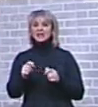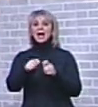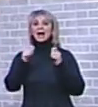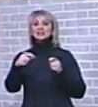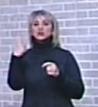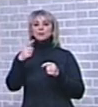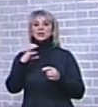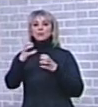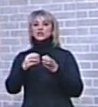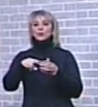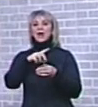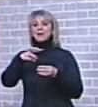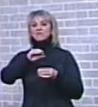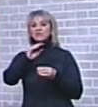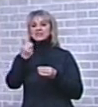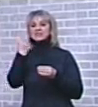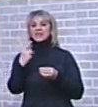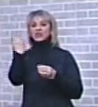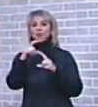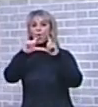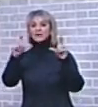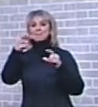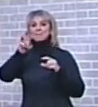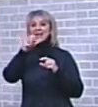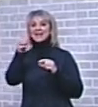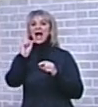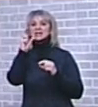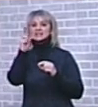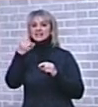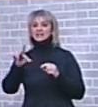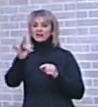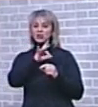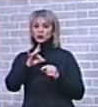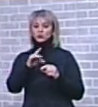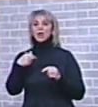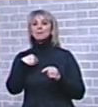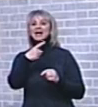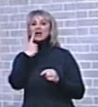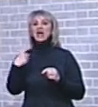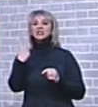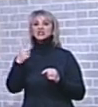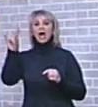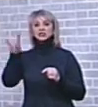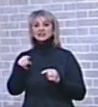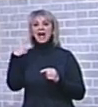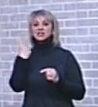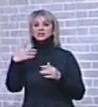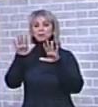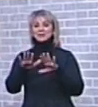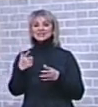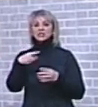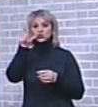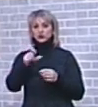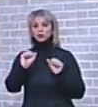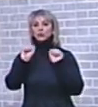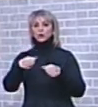Открыт первый межмуниципальный МФЦ. Его офис в МЕГе Аксайского района. Мы говорили о едином окне, о едином месте, где человек